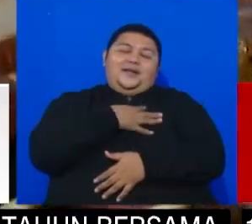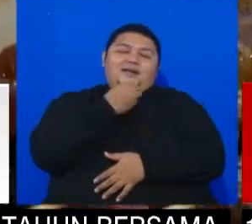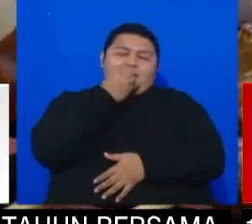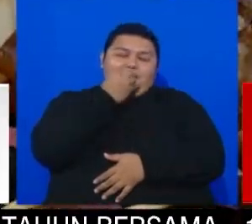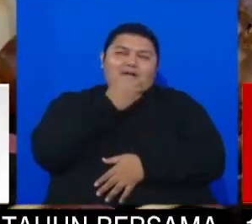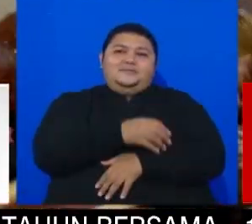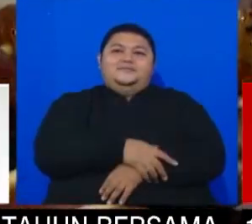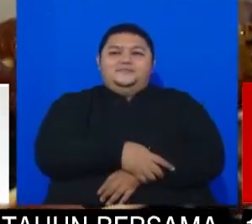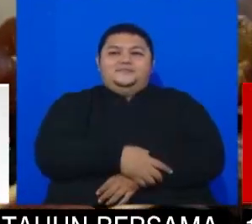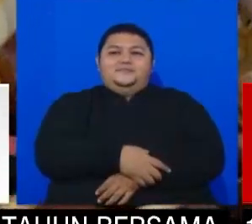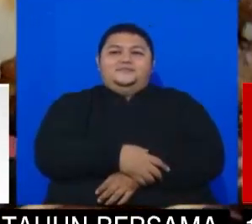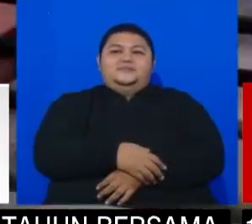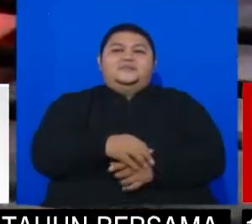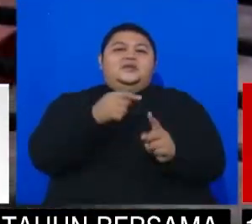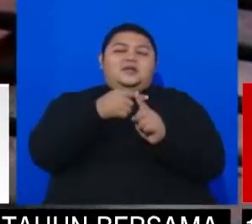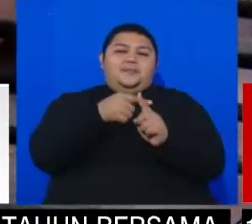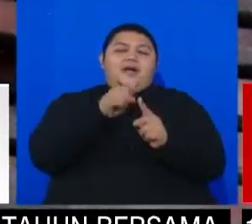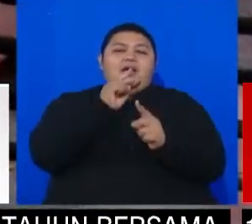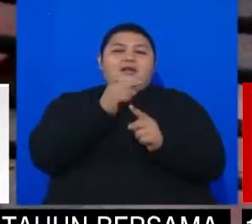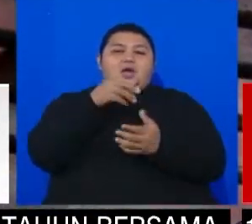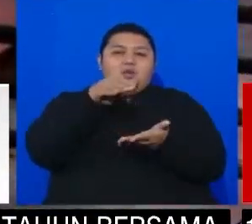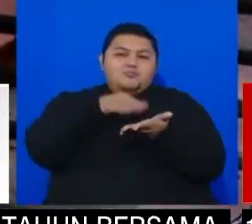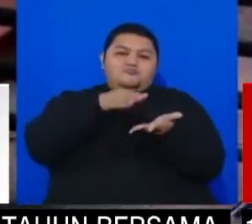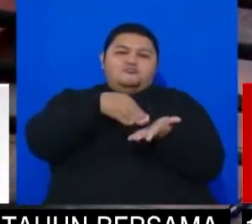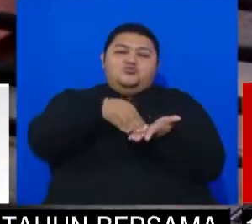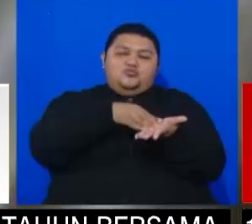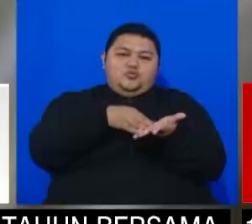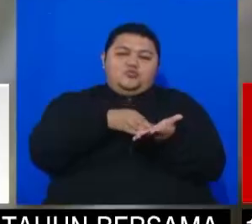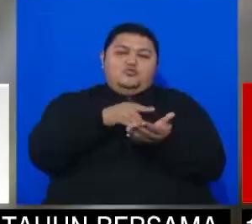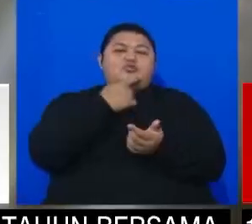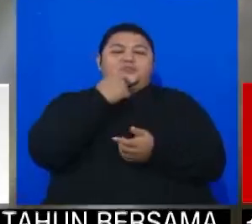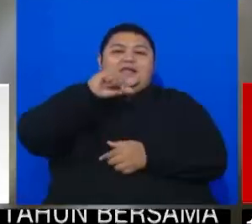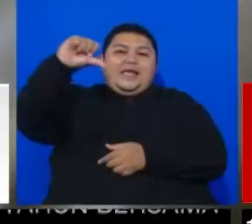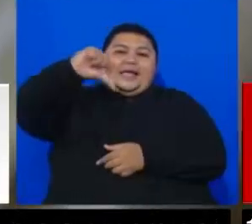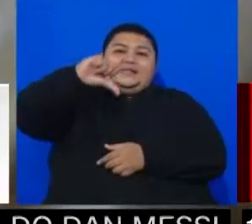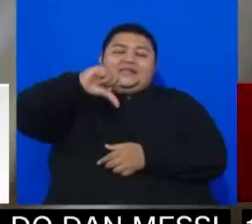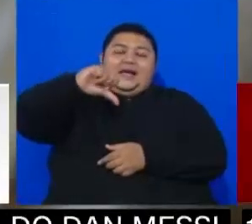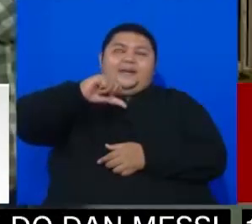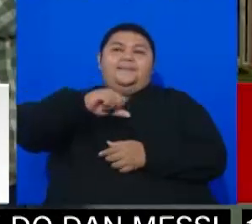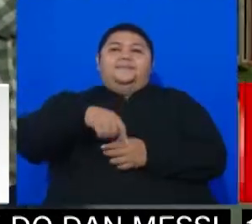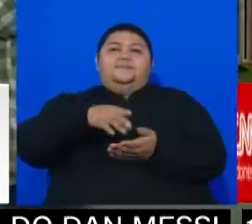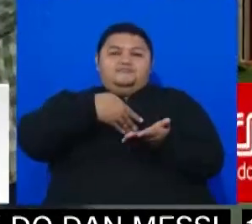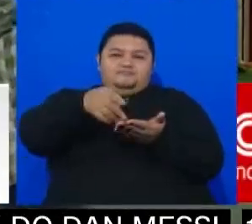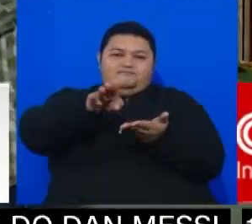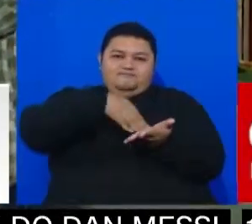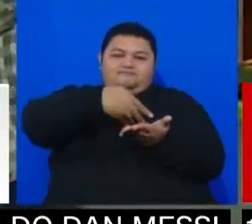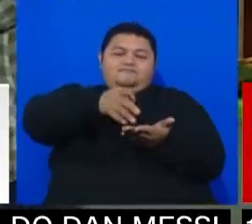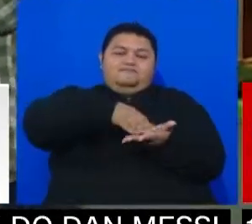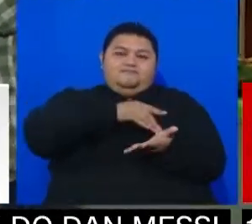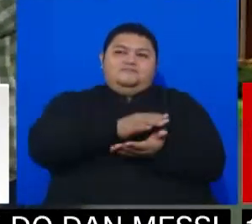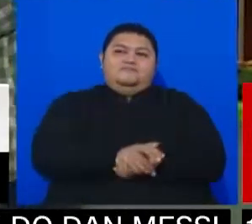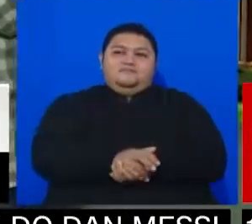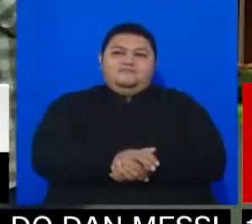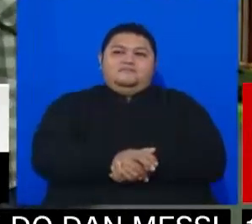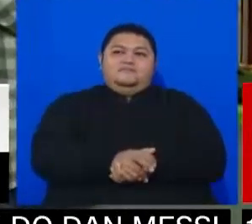menikmatinya. Apalagi ditambah bumbu-bumbu tambahan. Bumbu-bumbu kecap ya Kang ya. Bumbu kecap menggunakan kuas. Satu hal yang perlu Anda pastikan kuasnya di